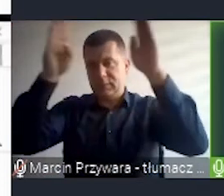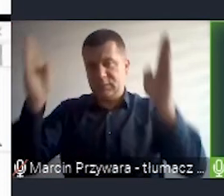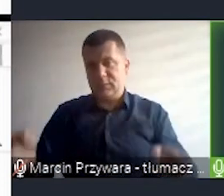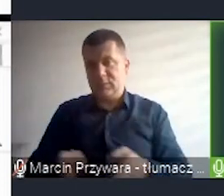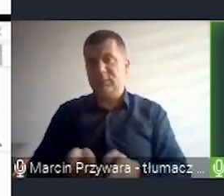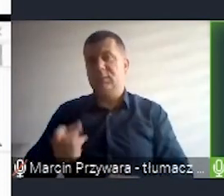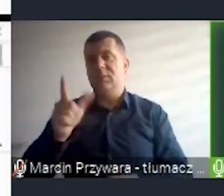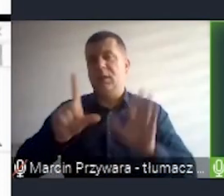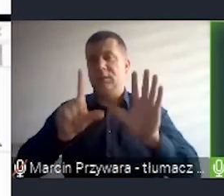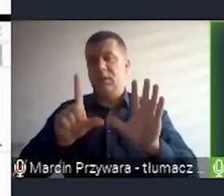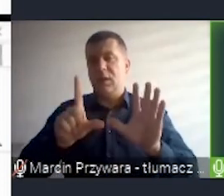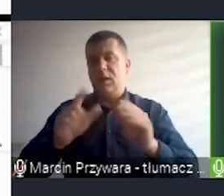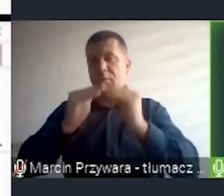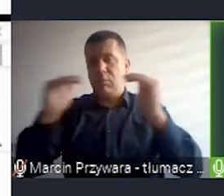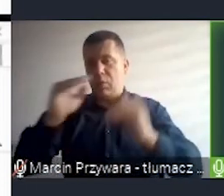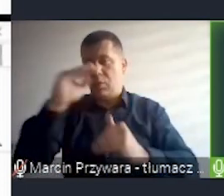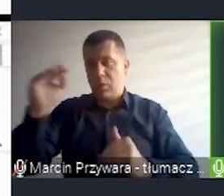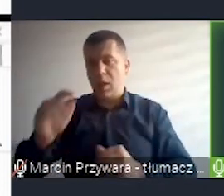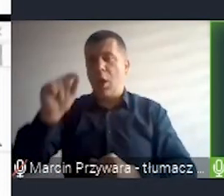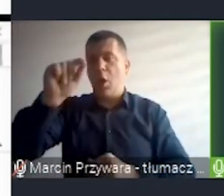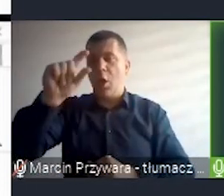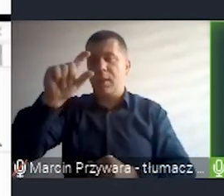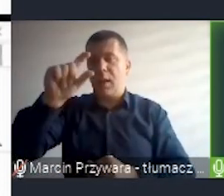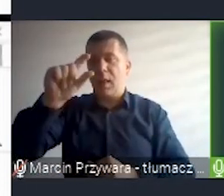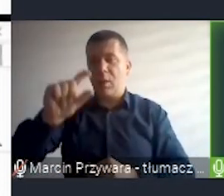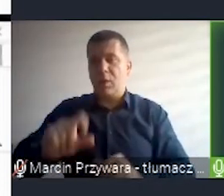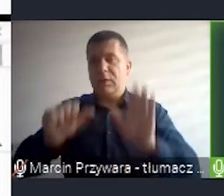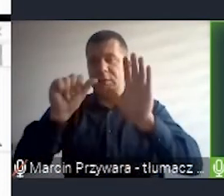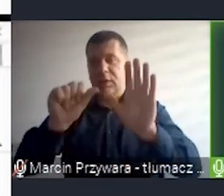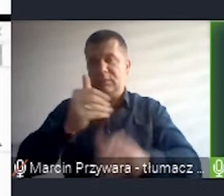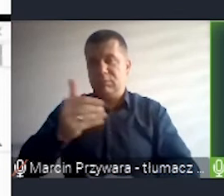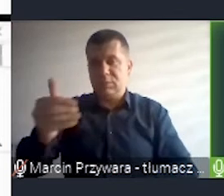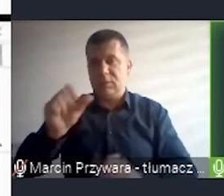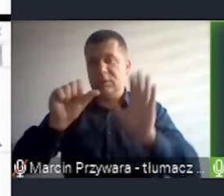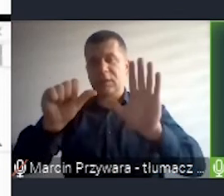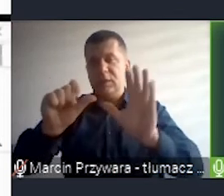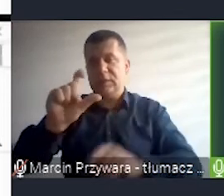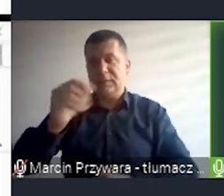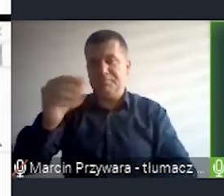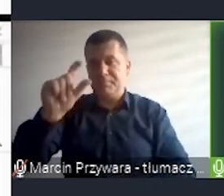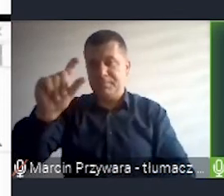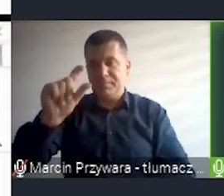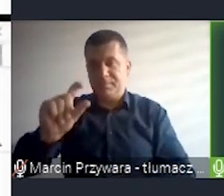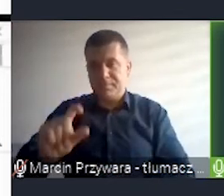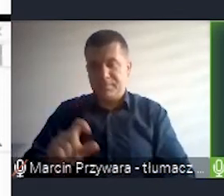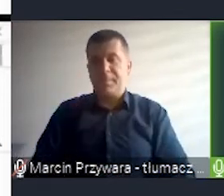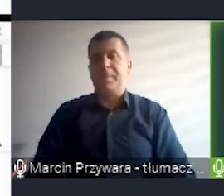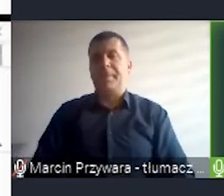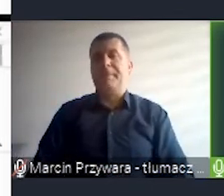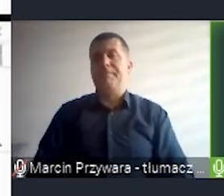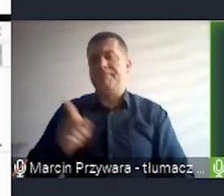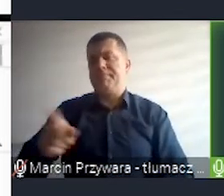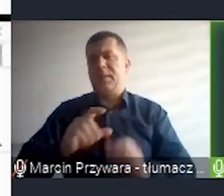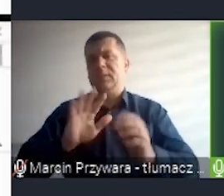który będzie 7-półkowy, a odległość między półkami to będzie 6 cm. I tym